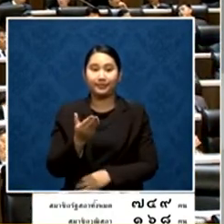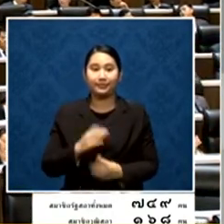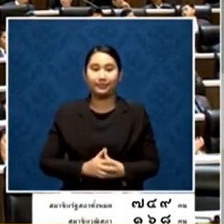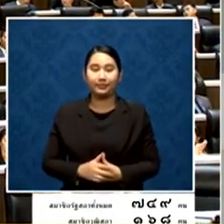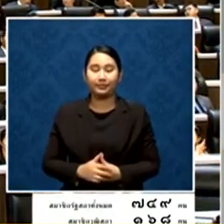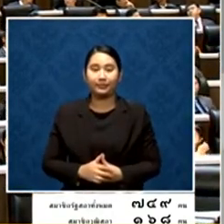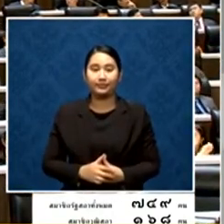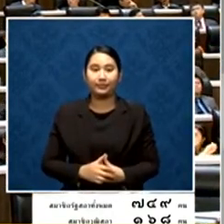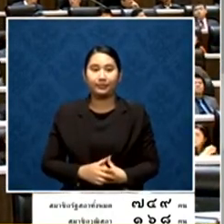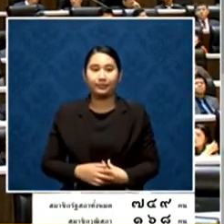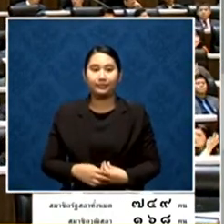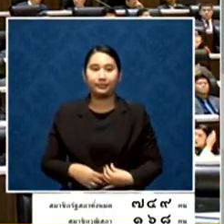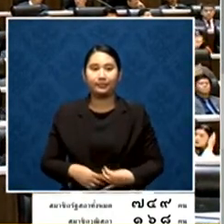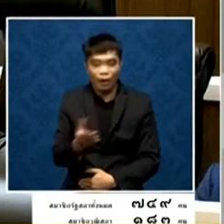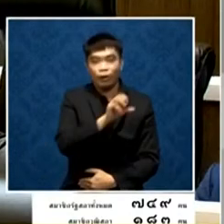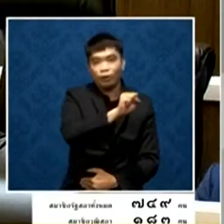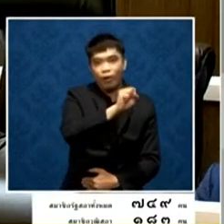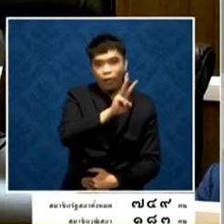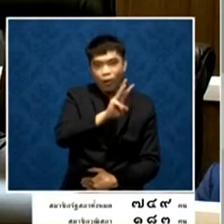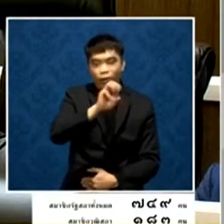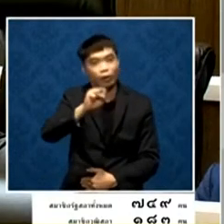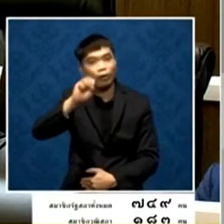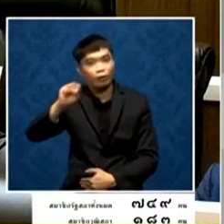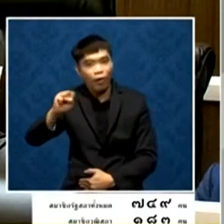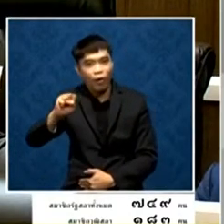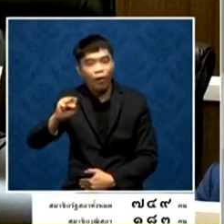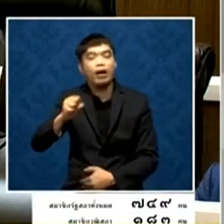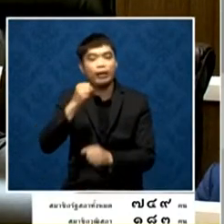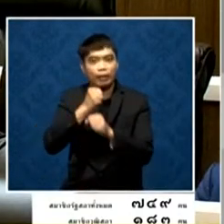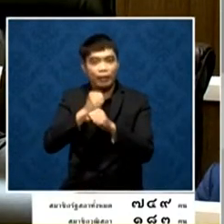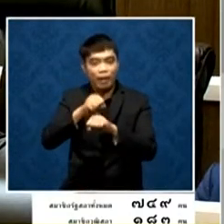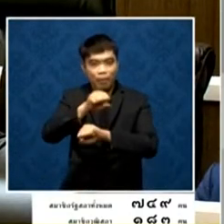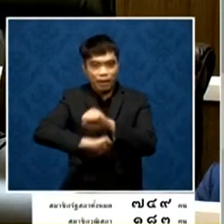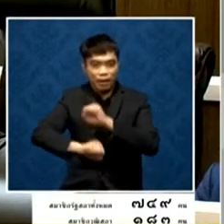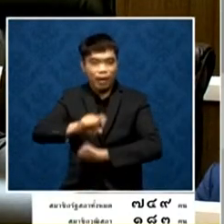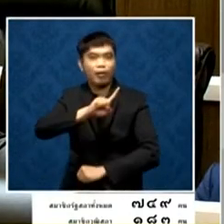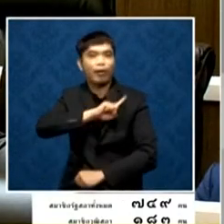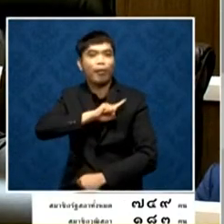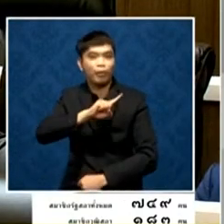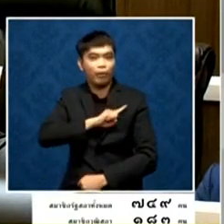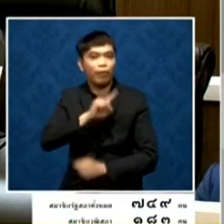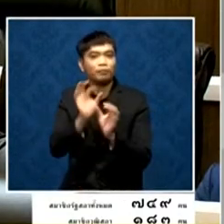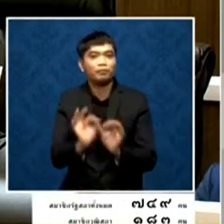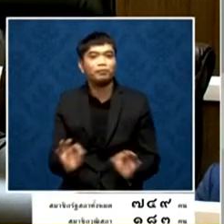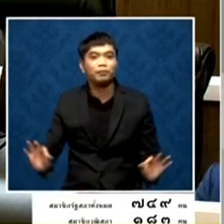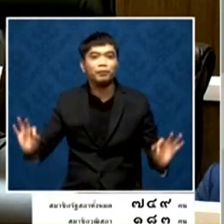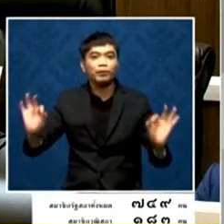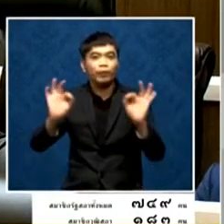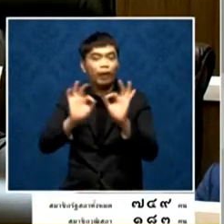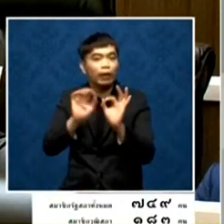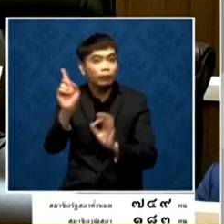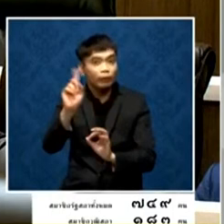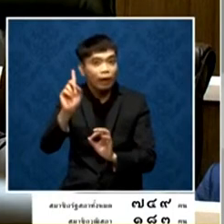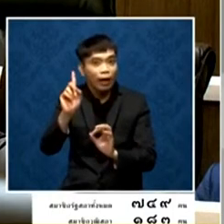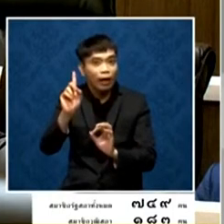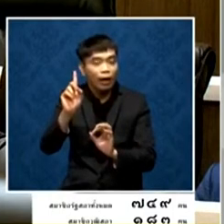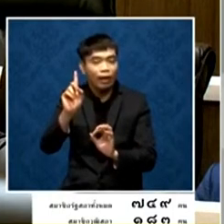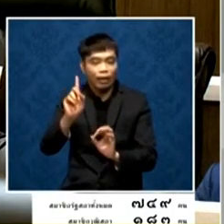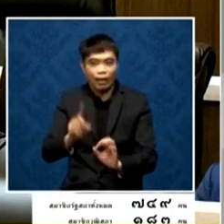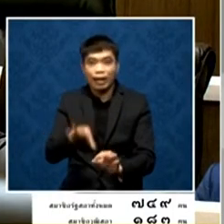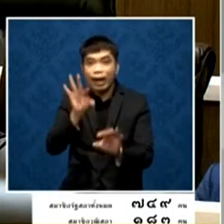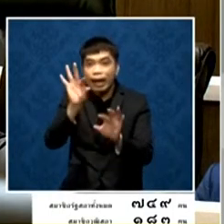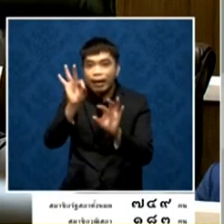ไปอ้างเรื่องสารรัฐธรรมนูญไปอ้างเรื่องอะไรนะ รู้อยู่แล้ว อะไรอย่างเงี้ยแล้วก็บอกว่า